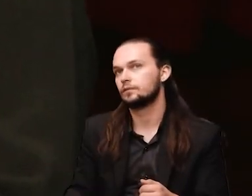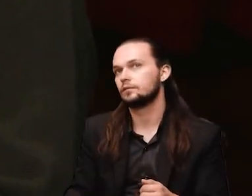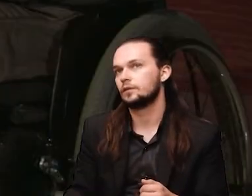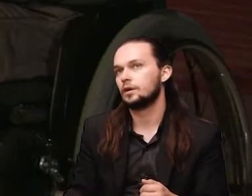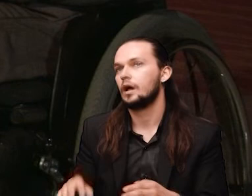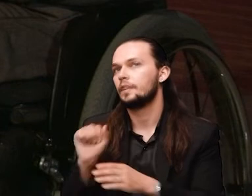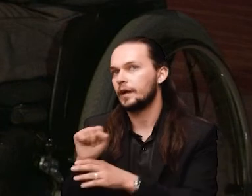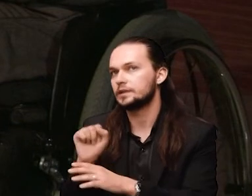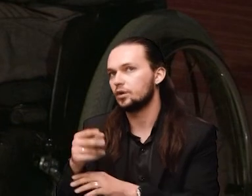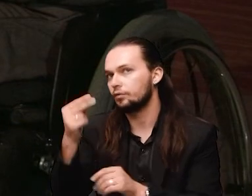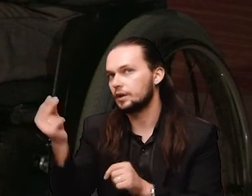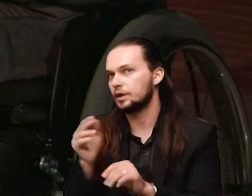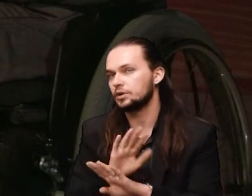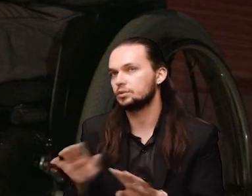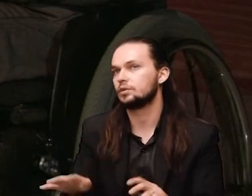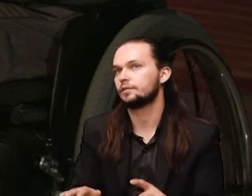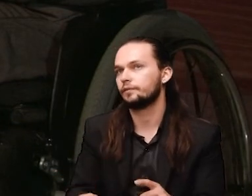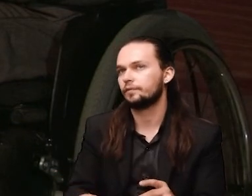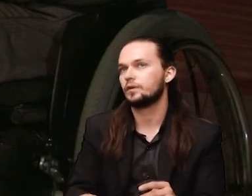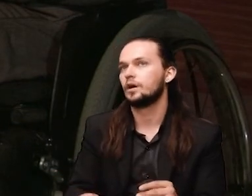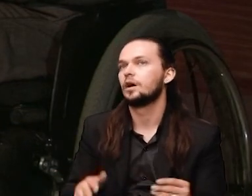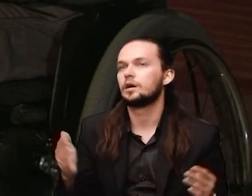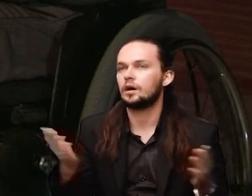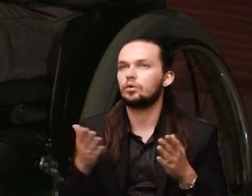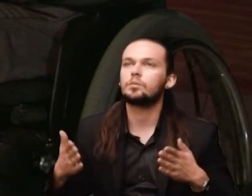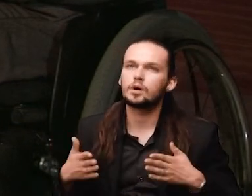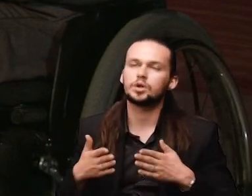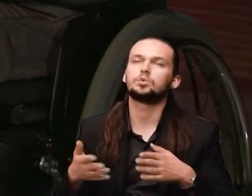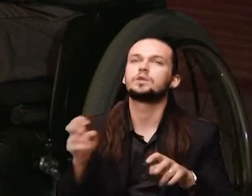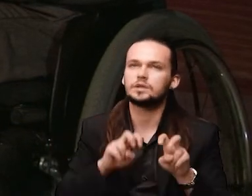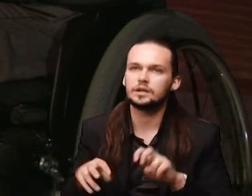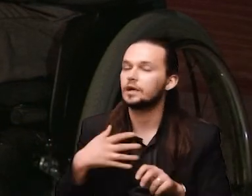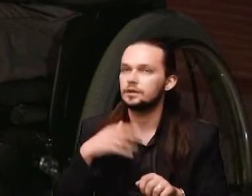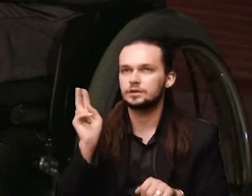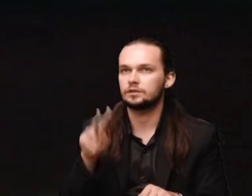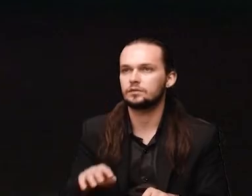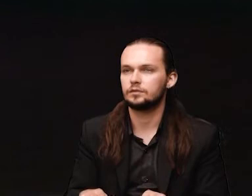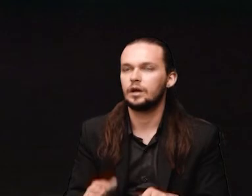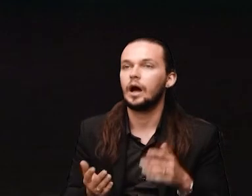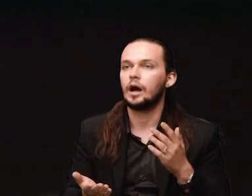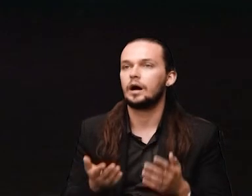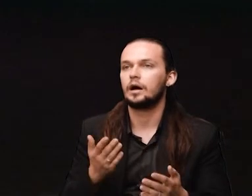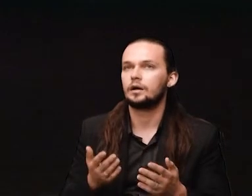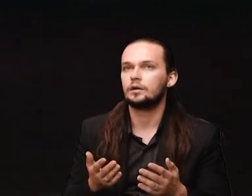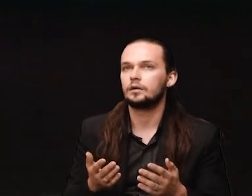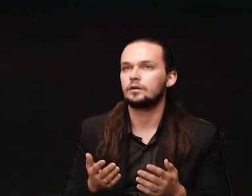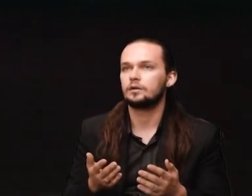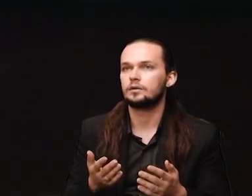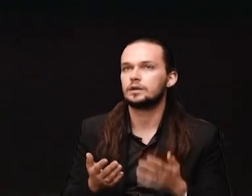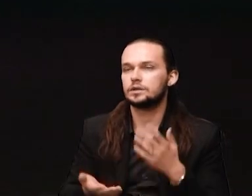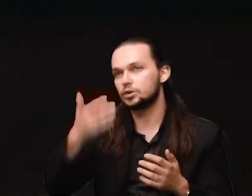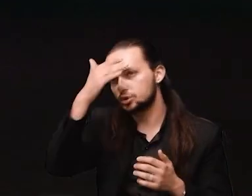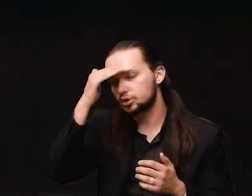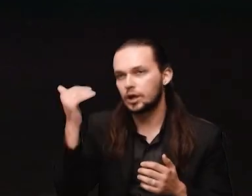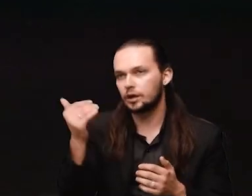маленькие остановке, знаки. На остановке нет, там есть маршруты, и я не знаю, какой маршрут, так сказать, когда он подойдет и прочее. То есть, если это жарко,